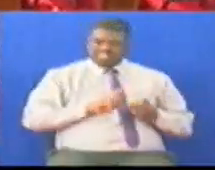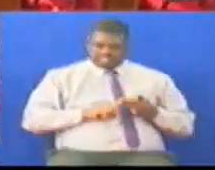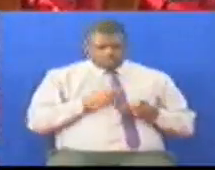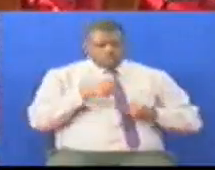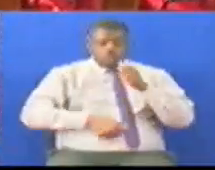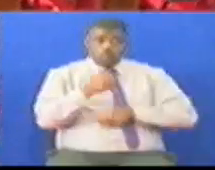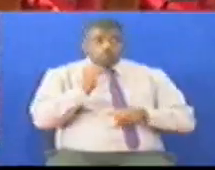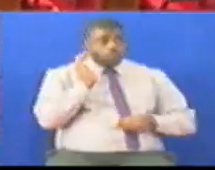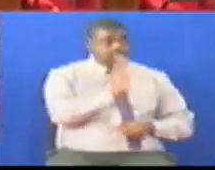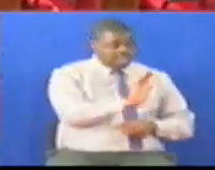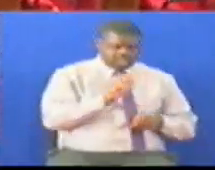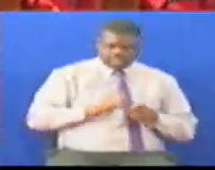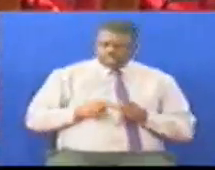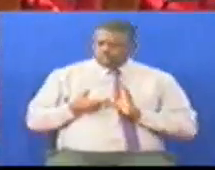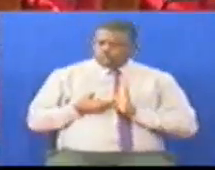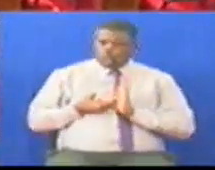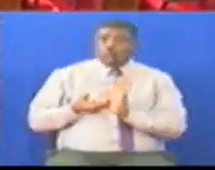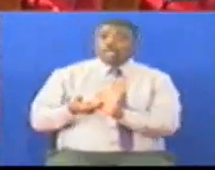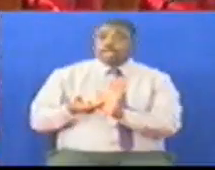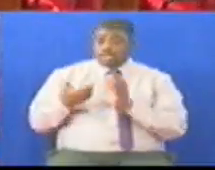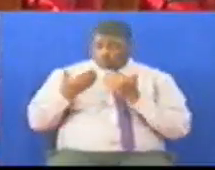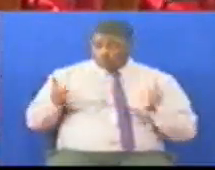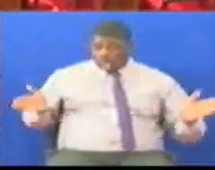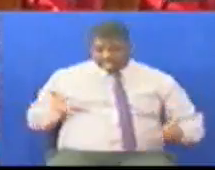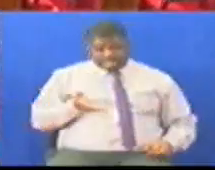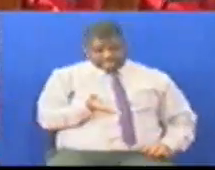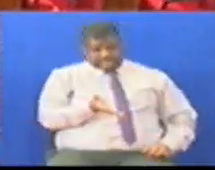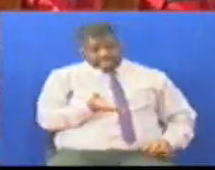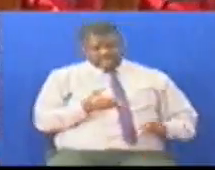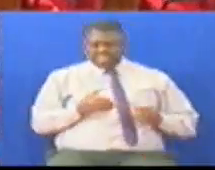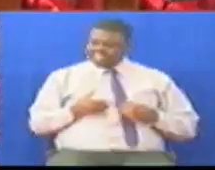mahiri umedhihirika kwa jinsi